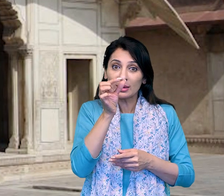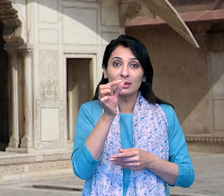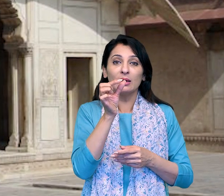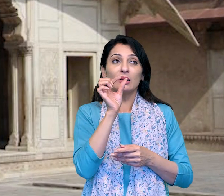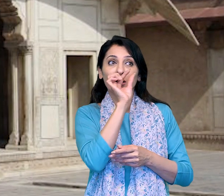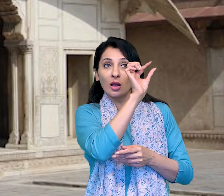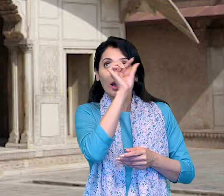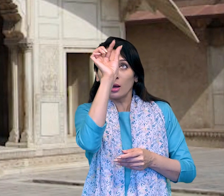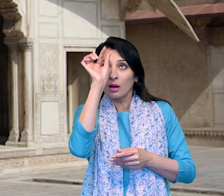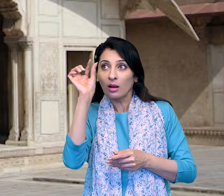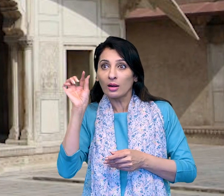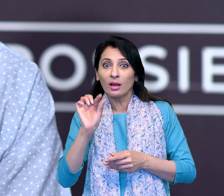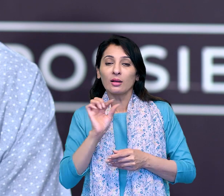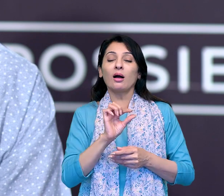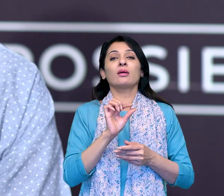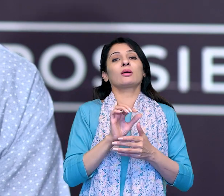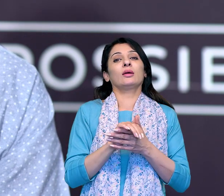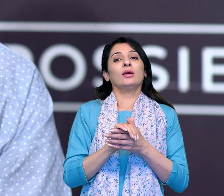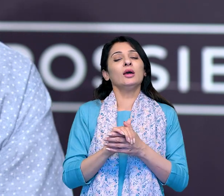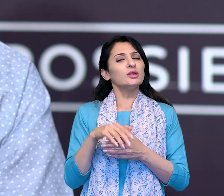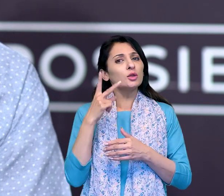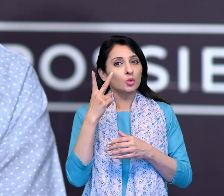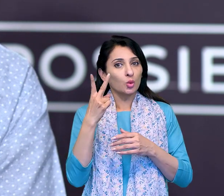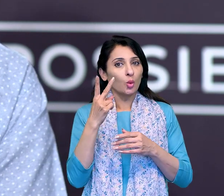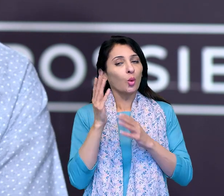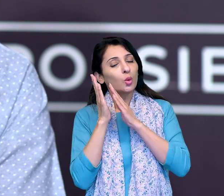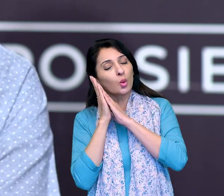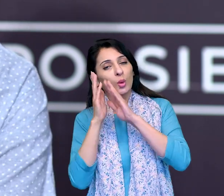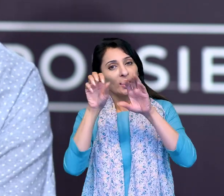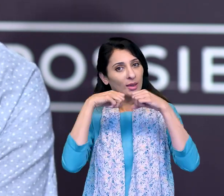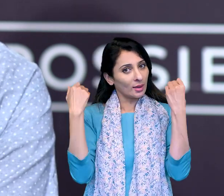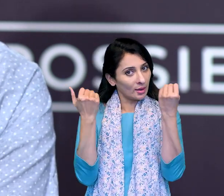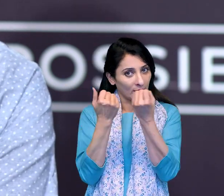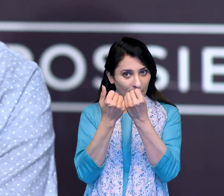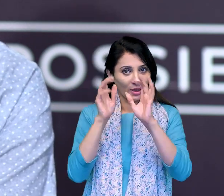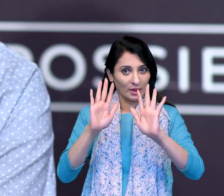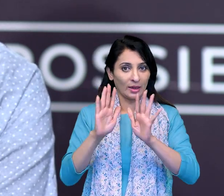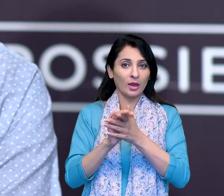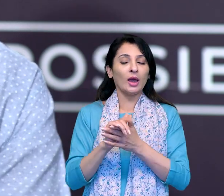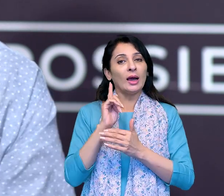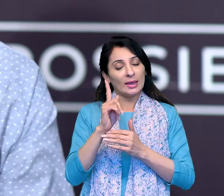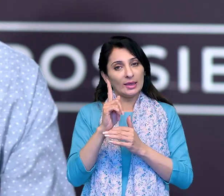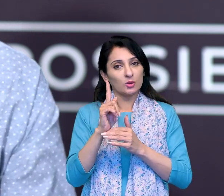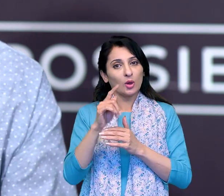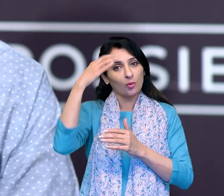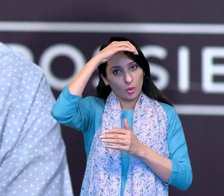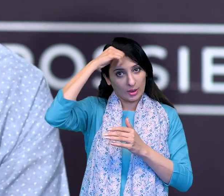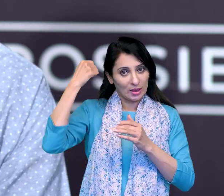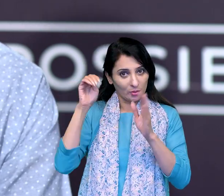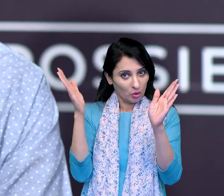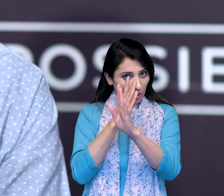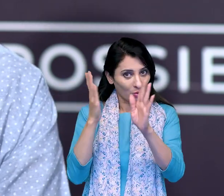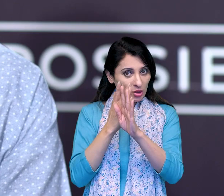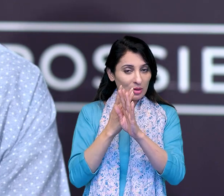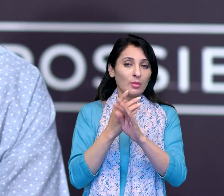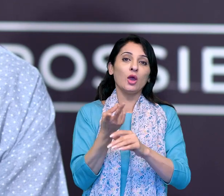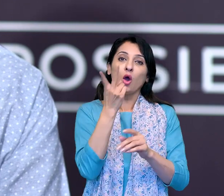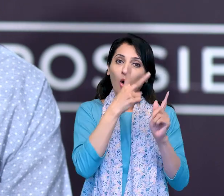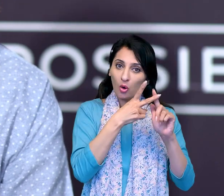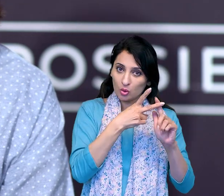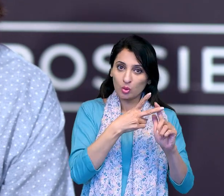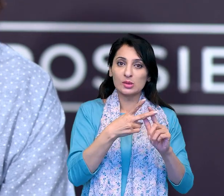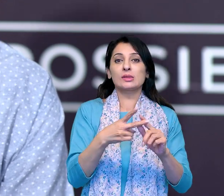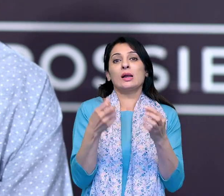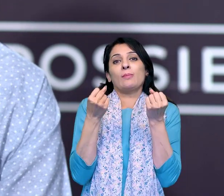है वो वक्त बड़ी जिससे इसकी वैल्यू बड़ी ये बेसिकली दो बेडरूम हैं एक समर के लिए उसे होता था बेडरूम और एक विंटर बेडरूम और